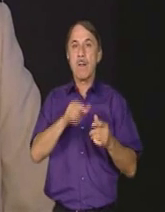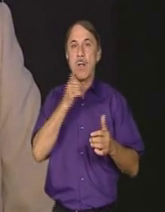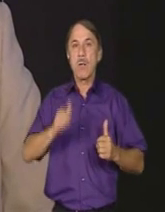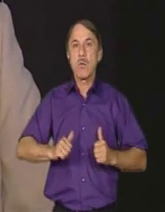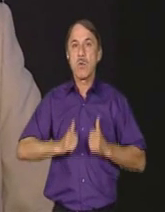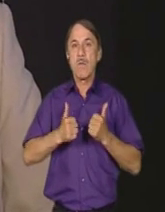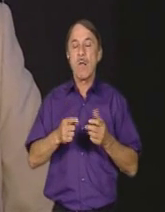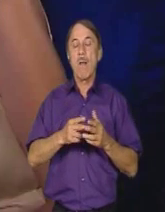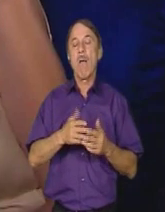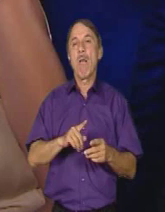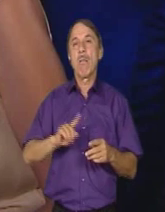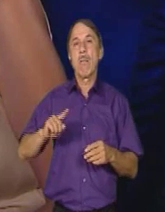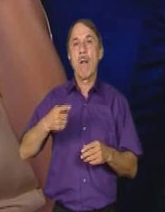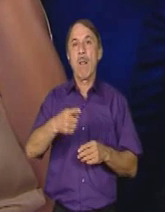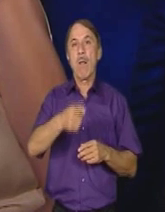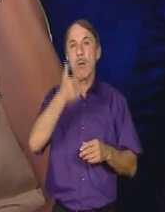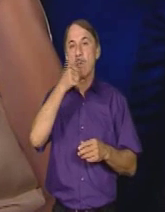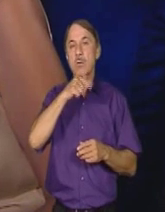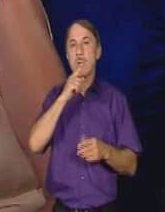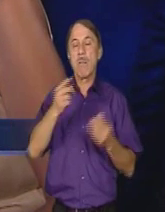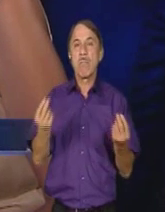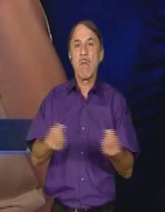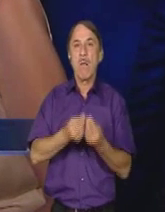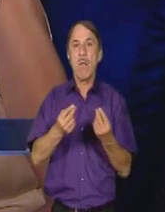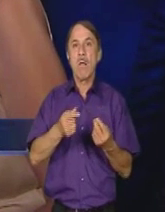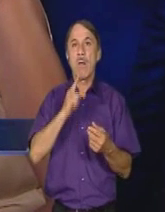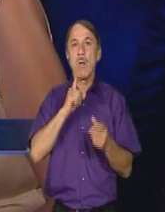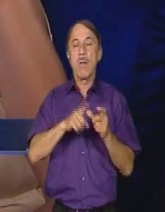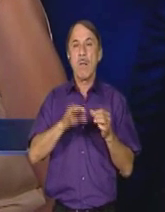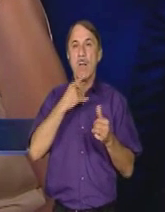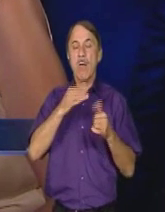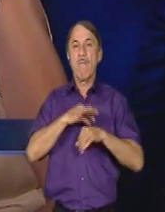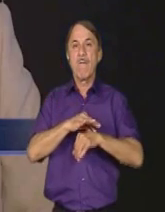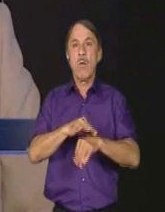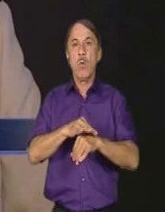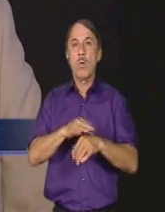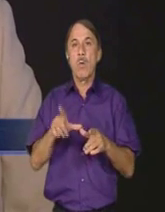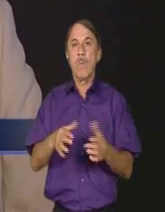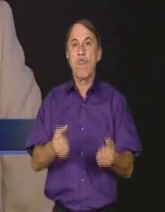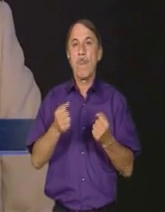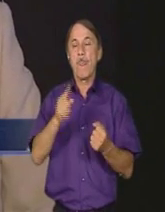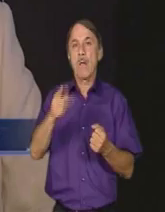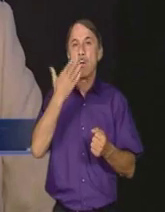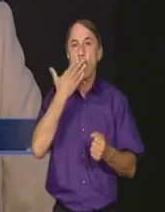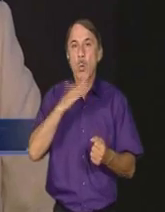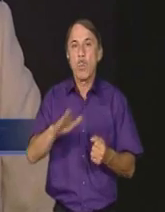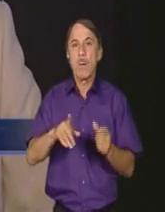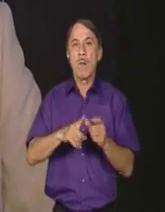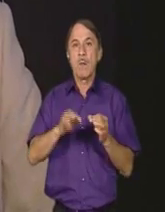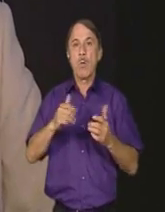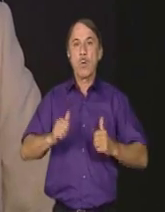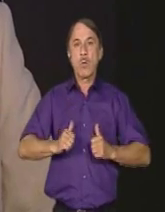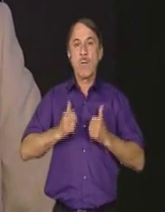nažalost, Srbija je daleko od onoga zašto su se te stranke pre 15. godina zalagale i u čemu su uspele